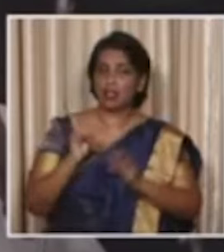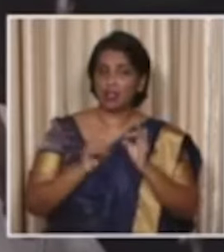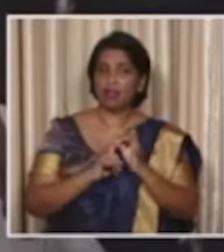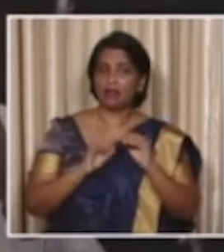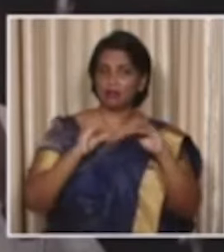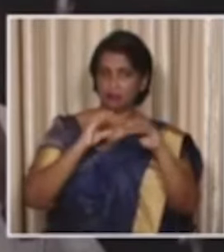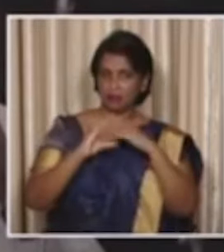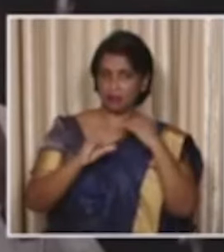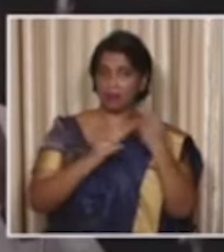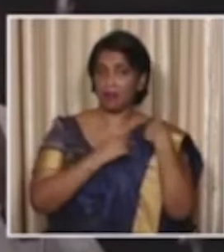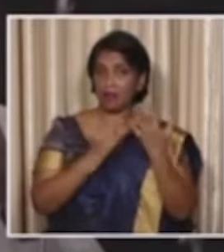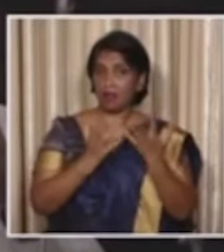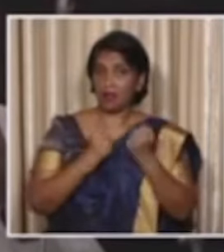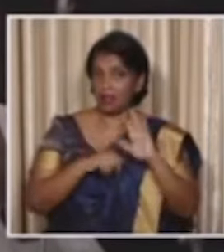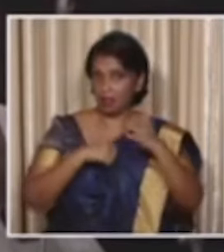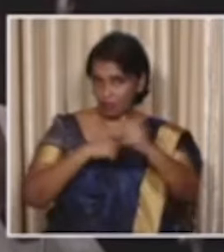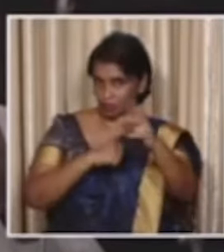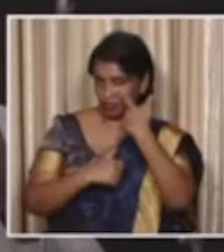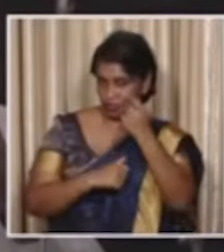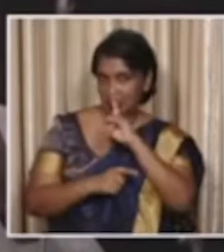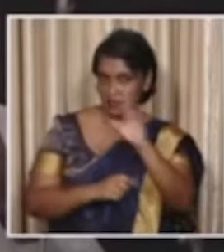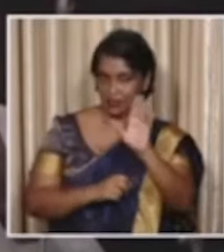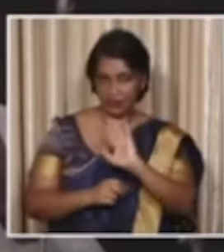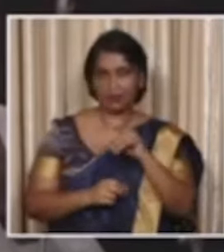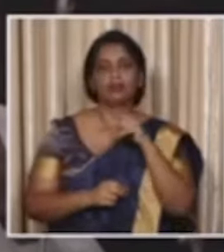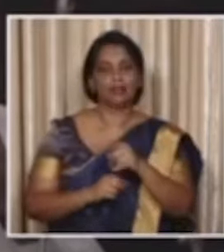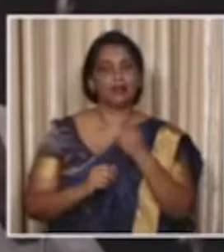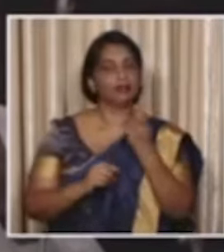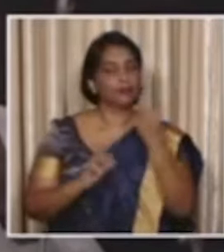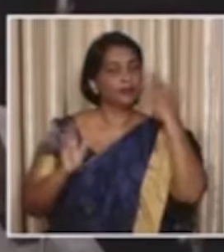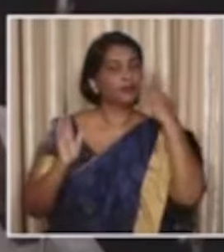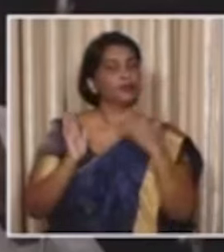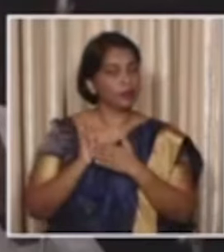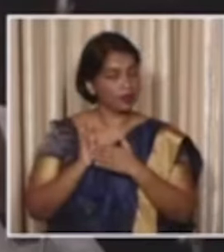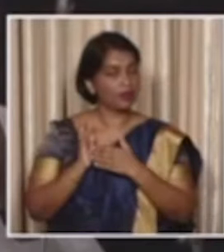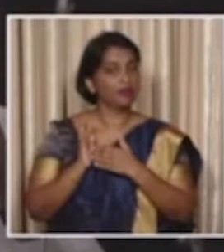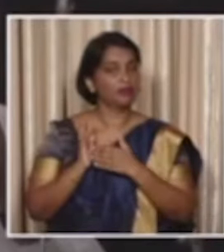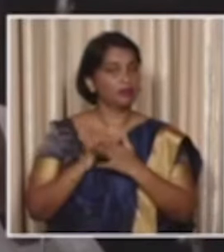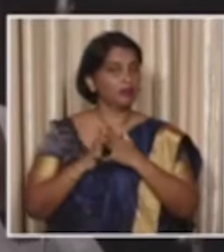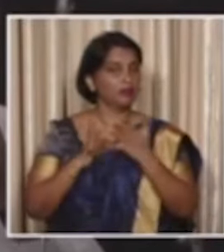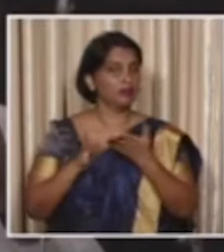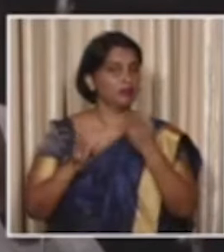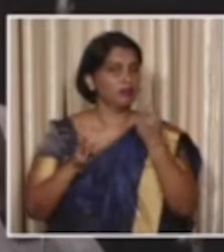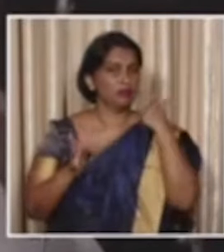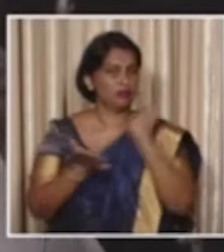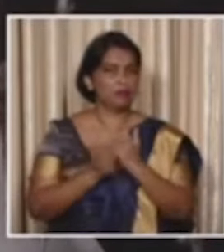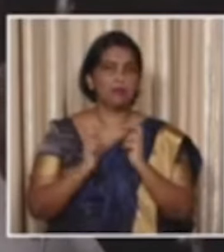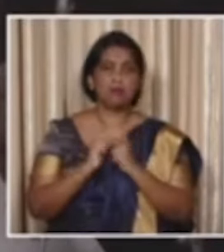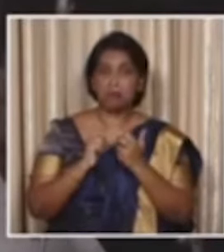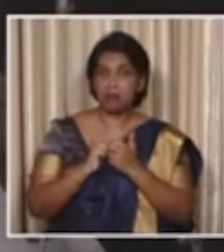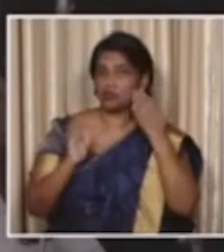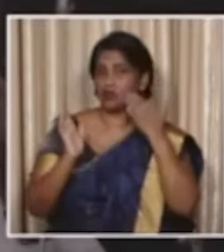කරලා තිබ්බා. ඒ කියන්නේ බාර නොගැනීමේ හේතුව නෙමෙයි, සමා වෙන්න එකම වැරදි කියපු විදිය. ඒ ආර්ථිකයේ තියෙන බර දුර්වල ආර්ථික අර්බුදයේ තියෙන